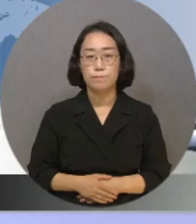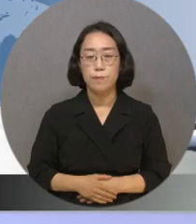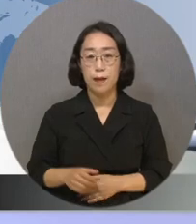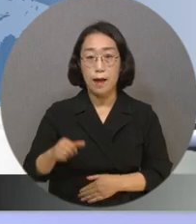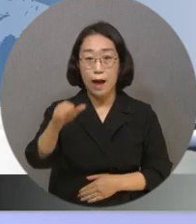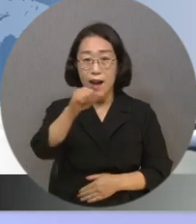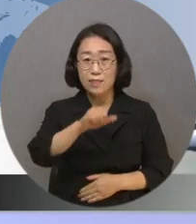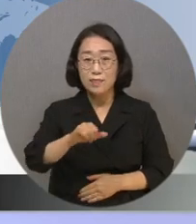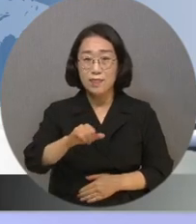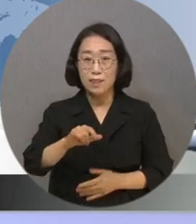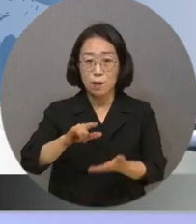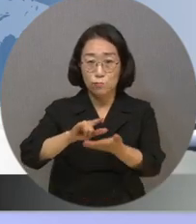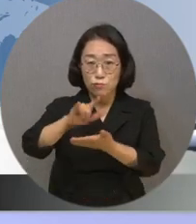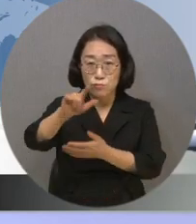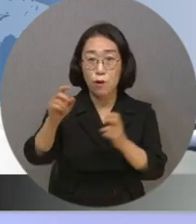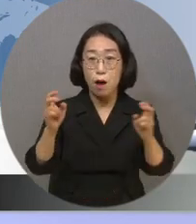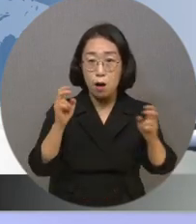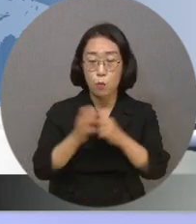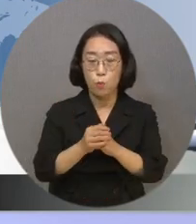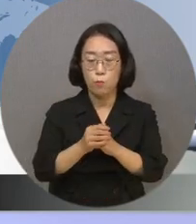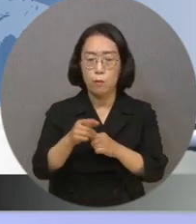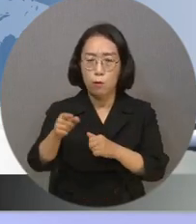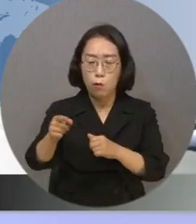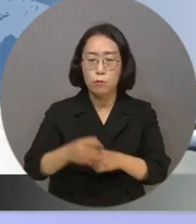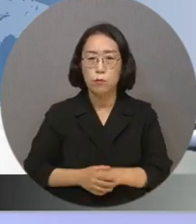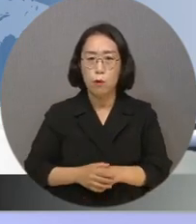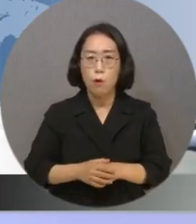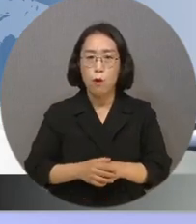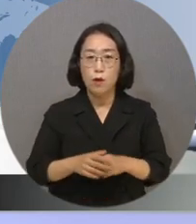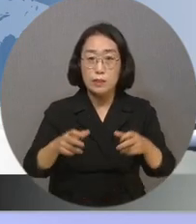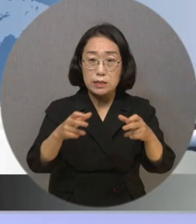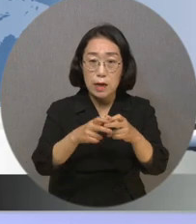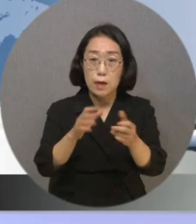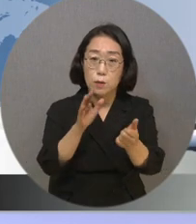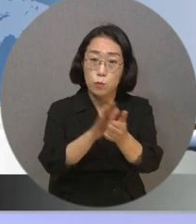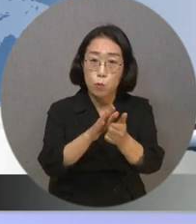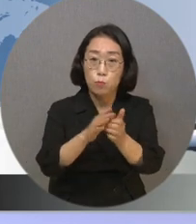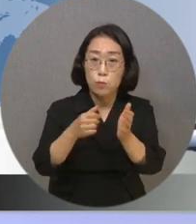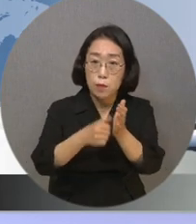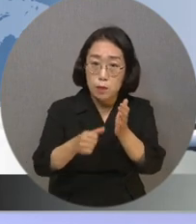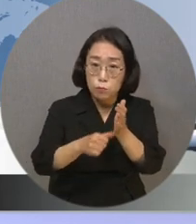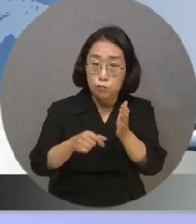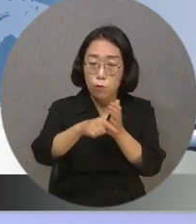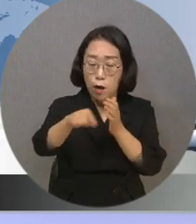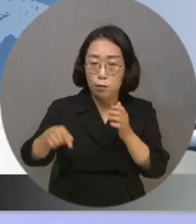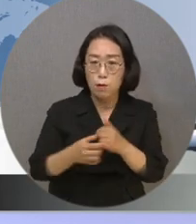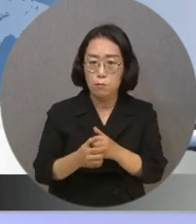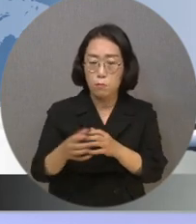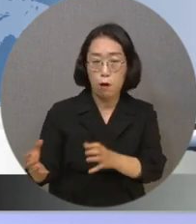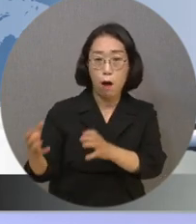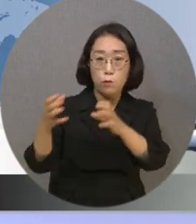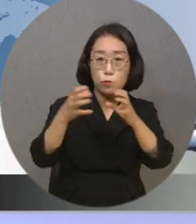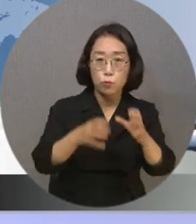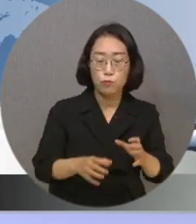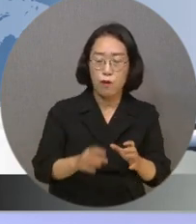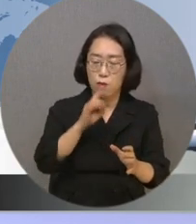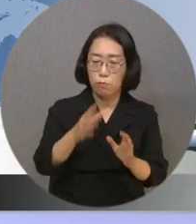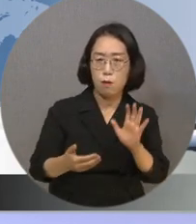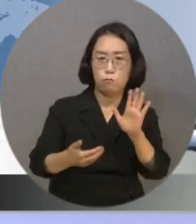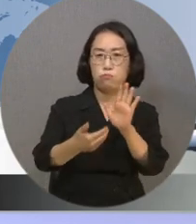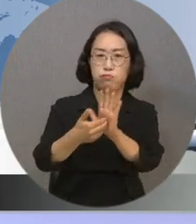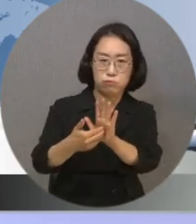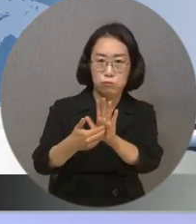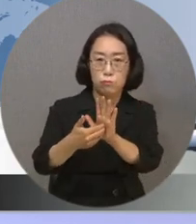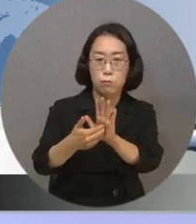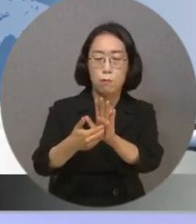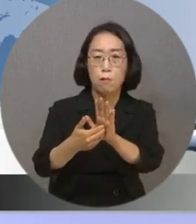아시아나항공이 보조개구를 이용해야 하는 중증 지체장애가 있는 탑승객에게 한국인의 보조기구 반입은 어렵다며